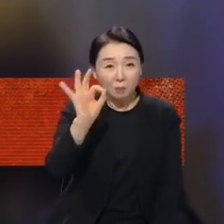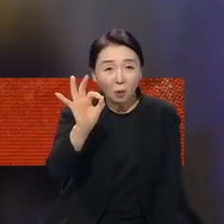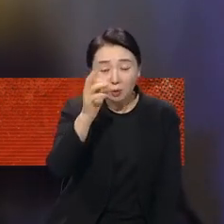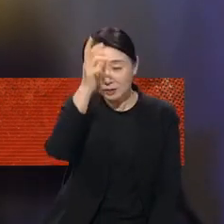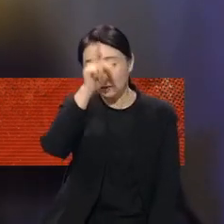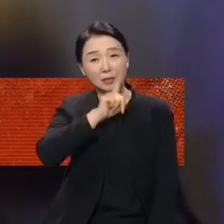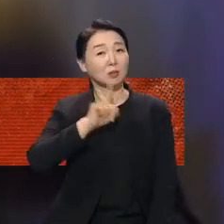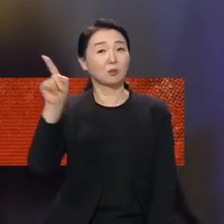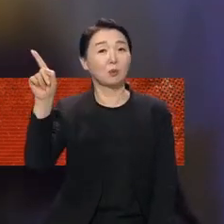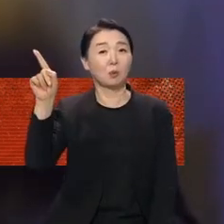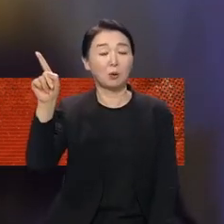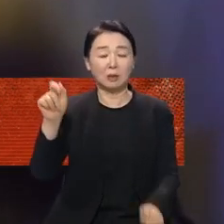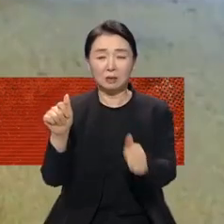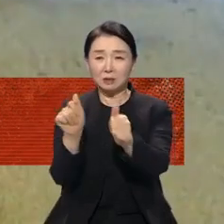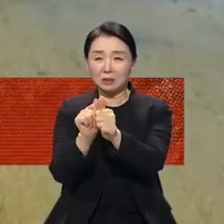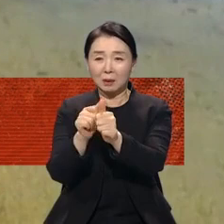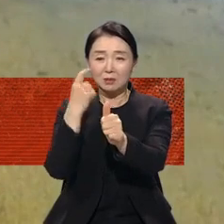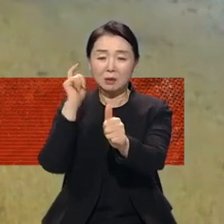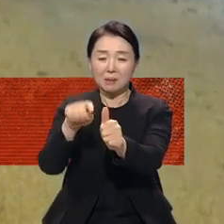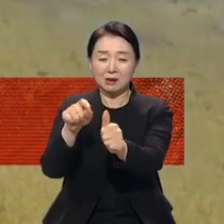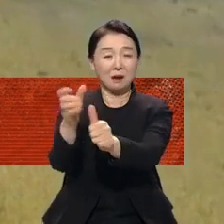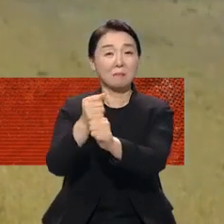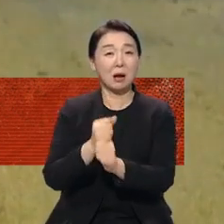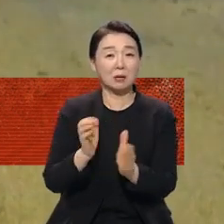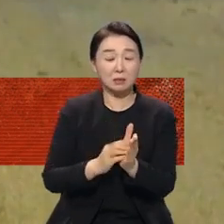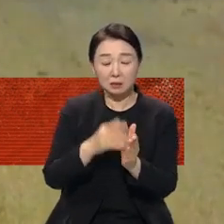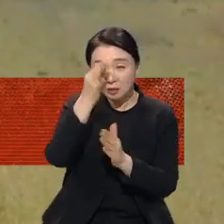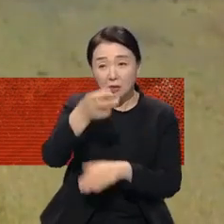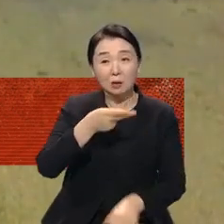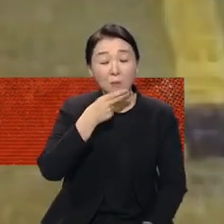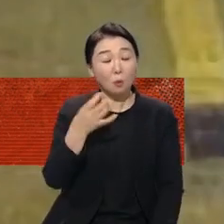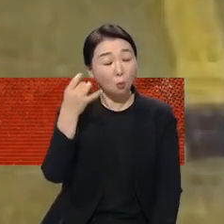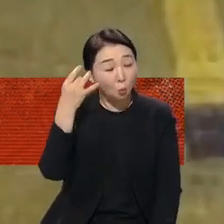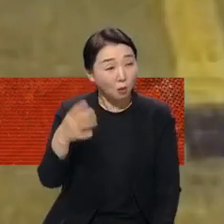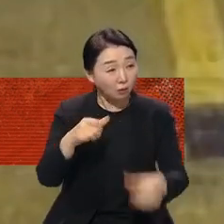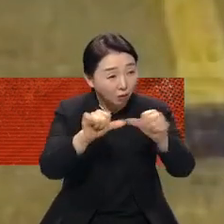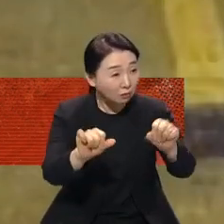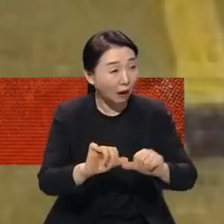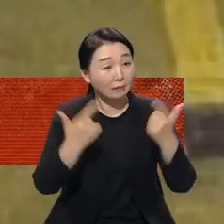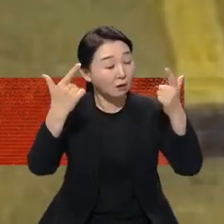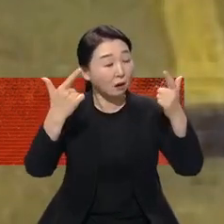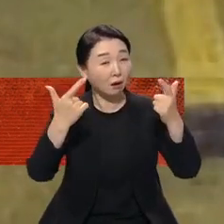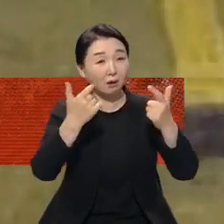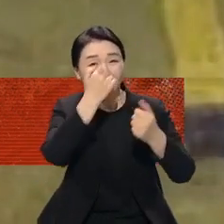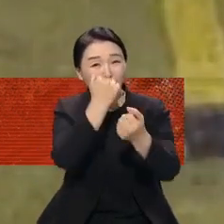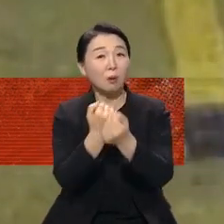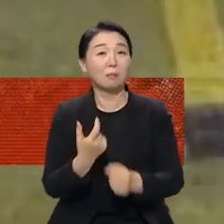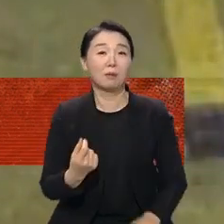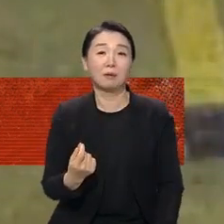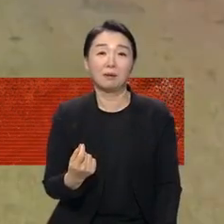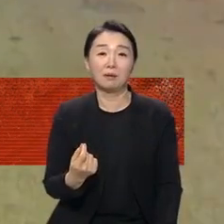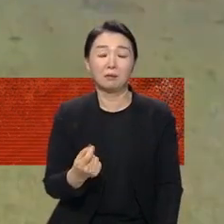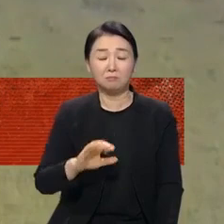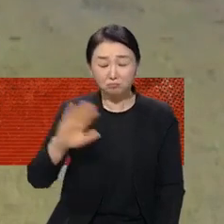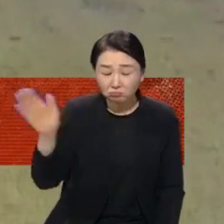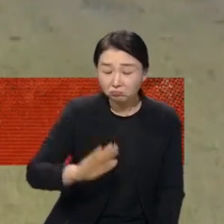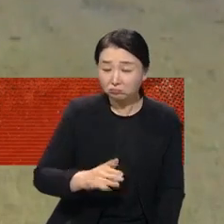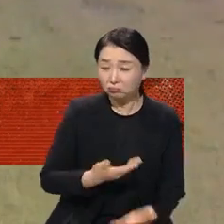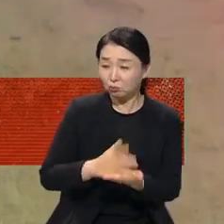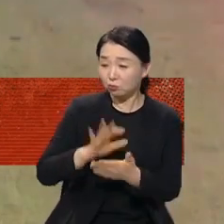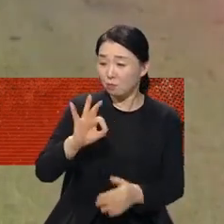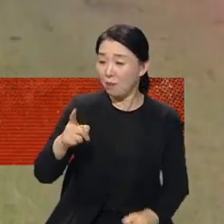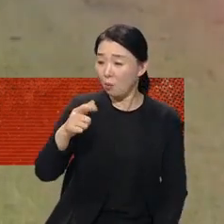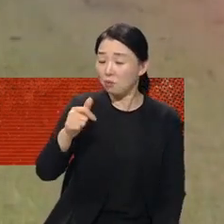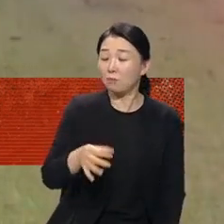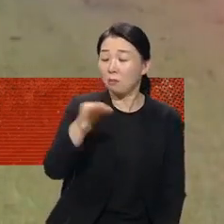했습니다 남성 찾았는데요 사과는 커녕 그거 원래 파손돼 있던 거 아니냐 이렇게 물어왔다고 합니다 아니다 수립이 150만 원